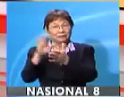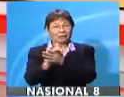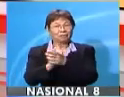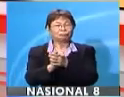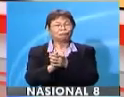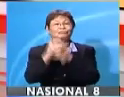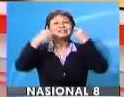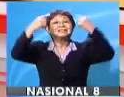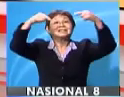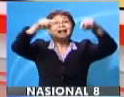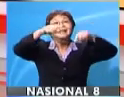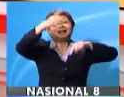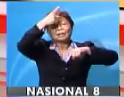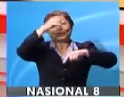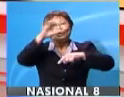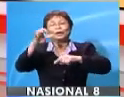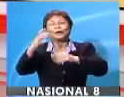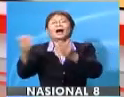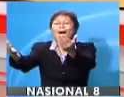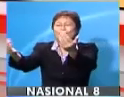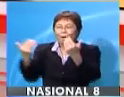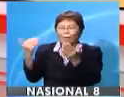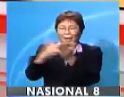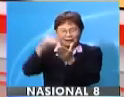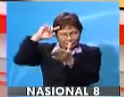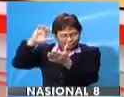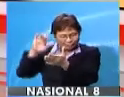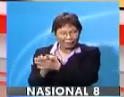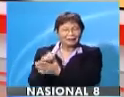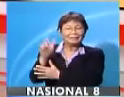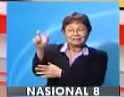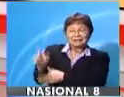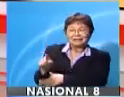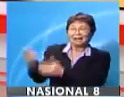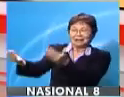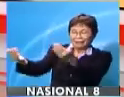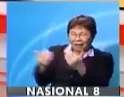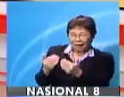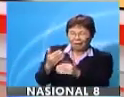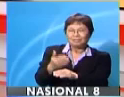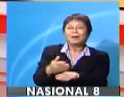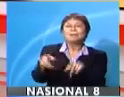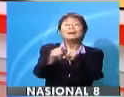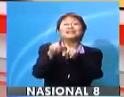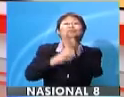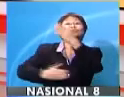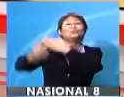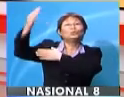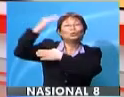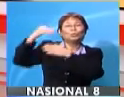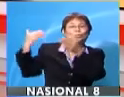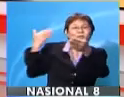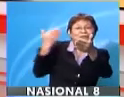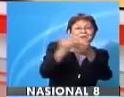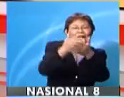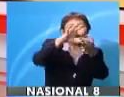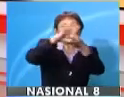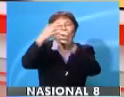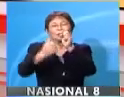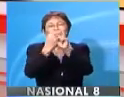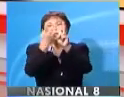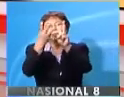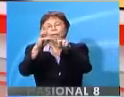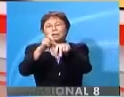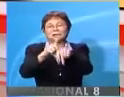kejayaan Dato' Lee Chong Wei semalam dapat mengembalikan keyakinannya untuk kembali ke prestasi asal menjelang Olimpik 2016 di